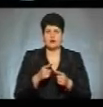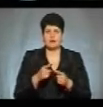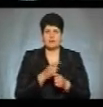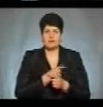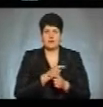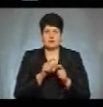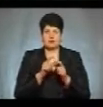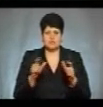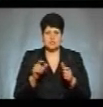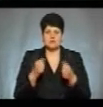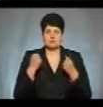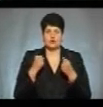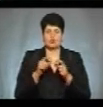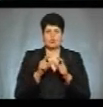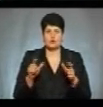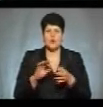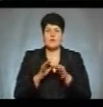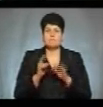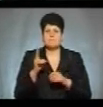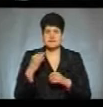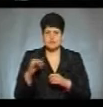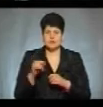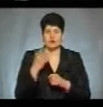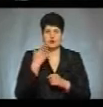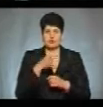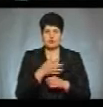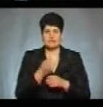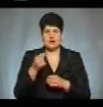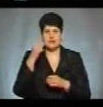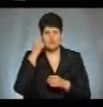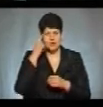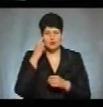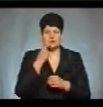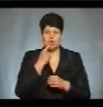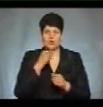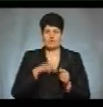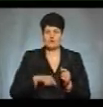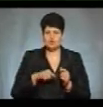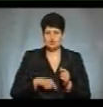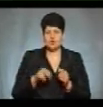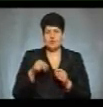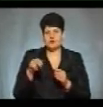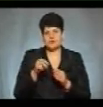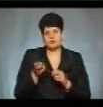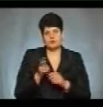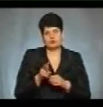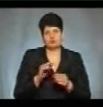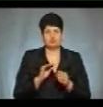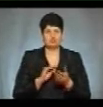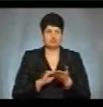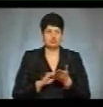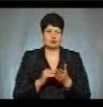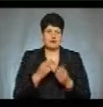спорткомплексу «Олімпійський». Після того, як медики взяли у нього на аналіз волосся, кров та сечу, Порошенко вийшов до журналістів.